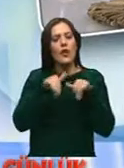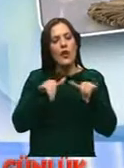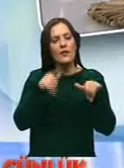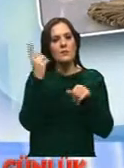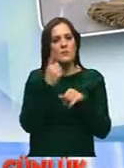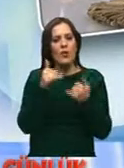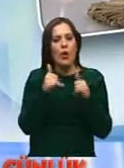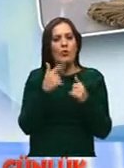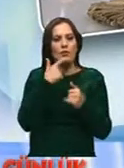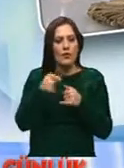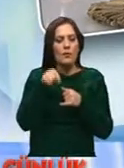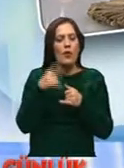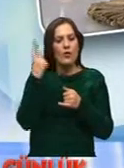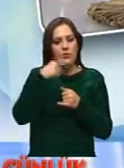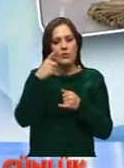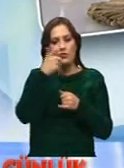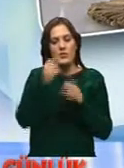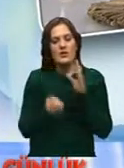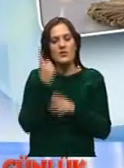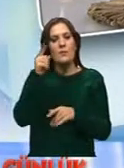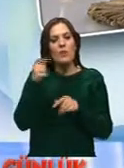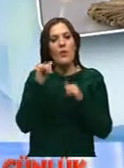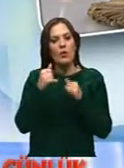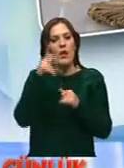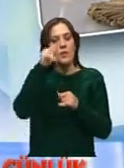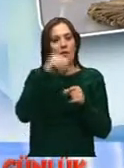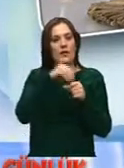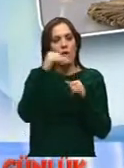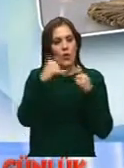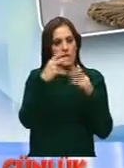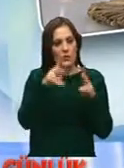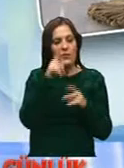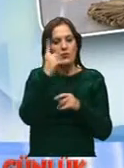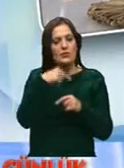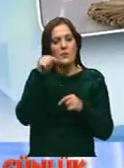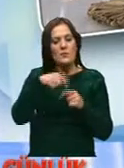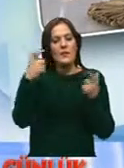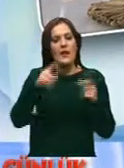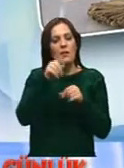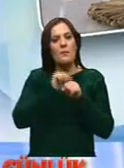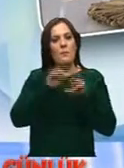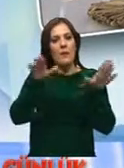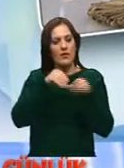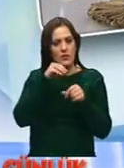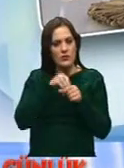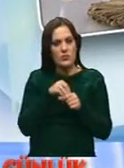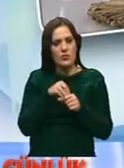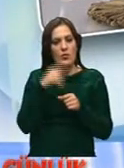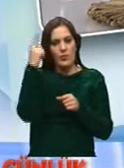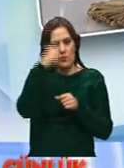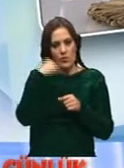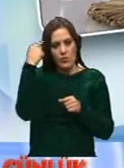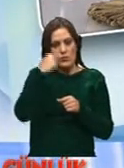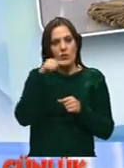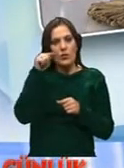sonuç itibariyle. O yüzden hani Türkiye'den çıkan bir oyunu Amerika'da oynayabilmek bir çünkü portal üzerinden paylaşılıyor bütün oyunlar. O yüzden